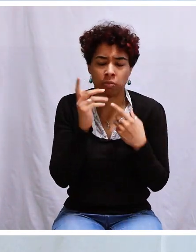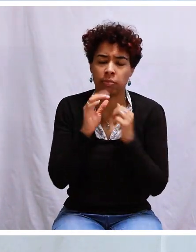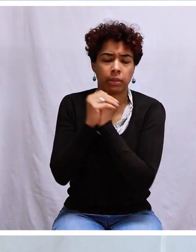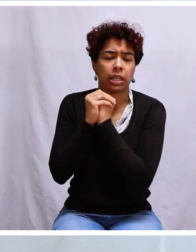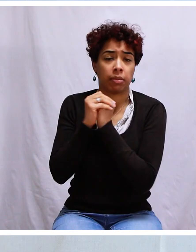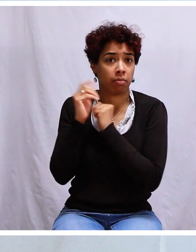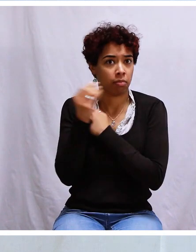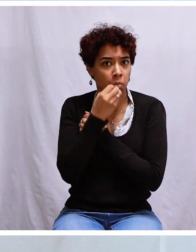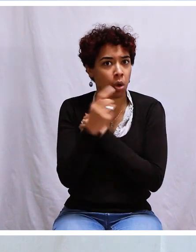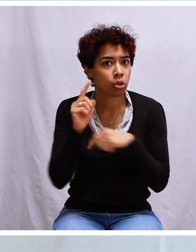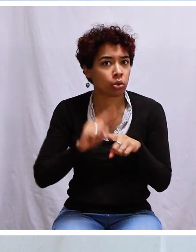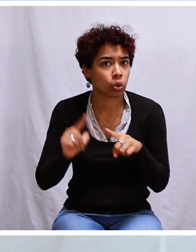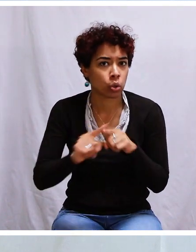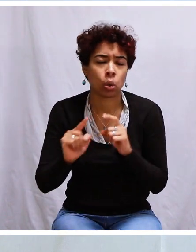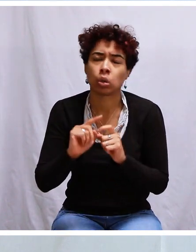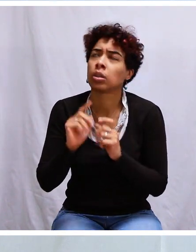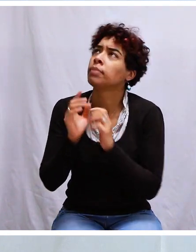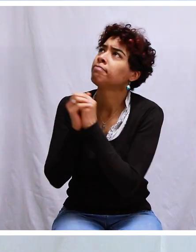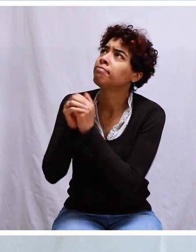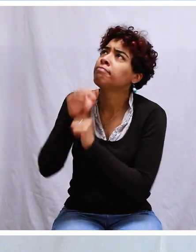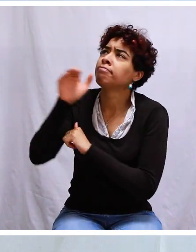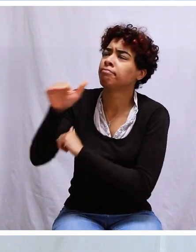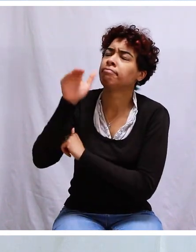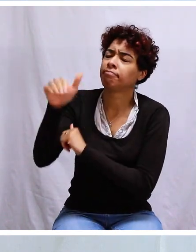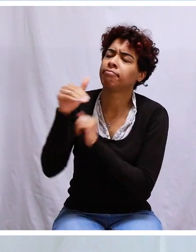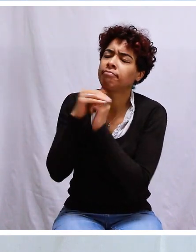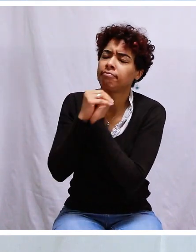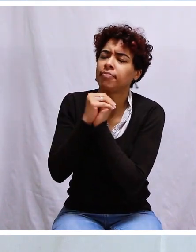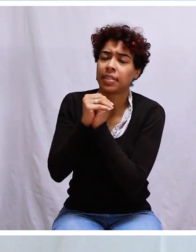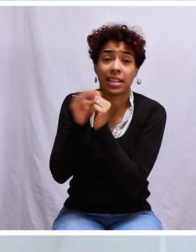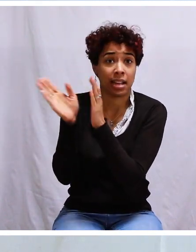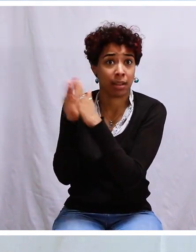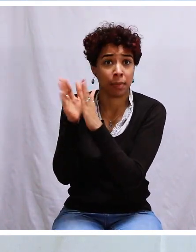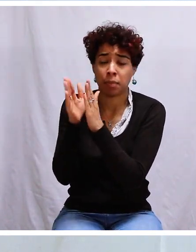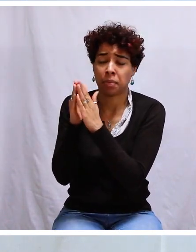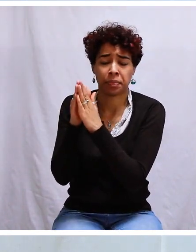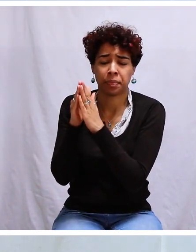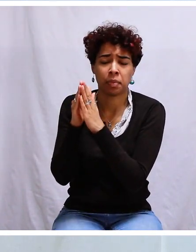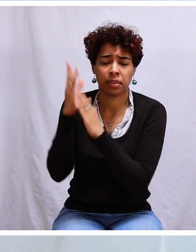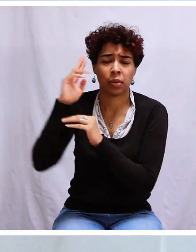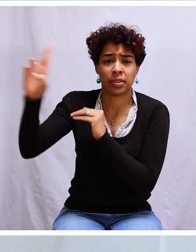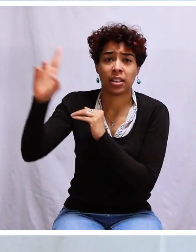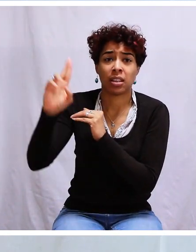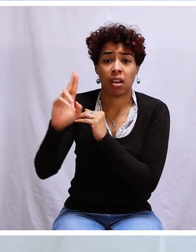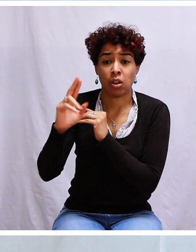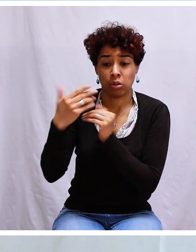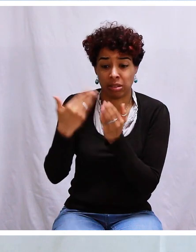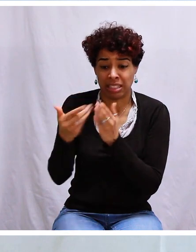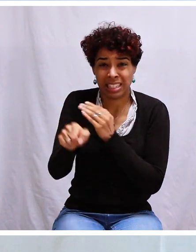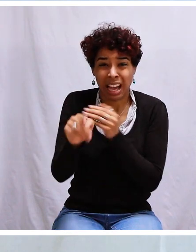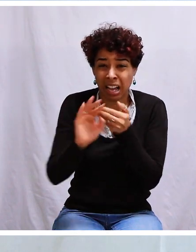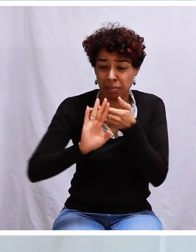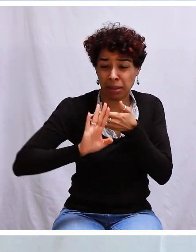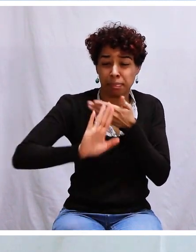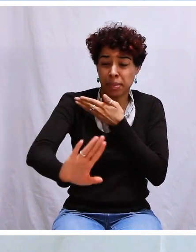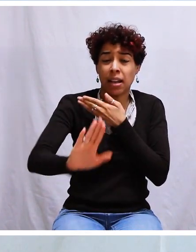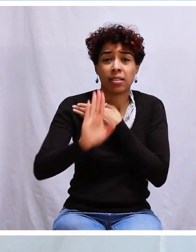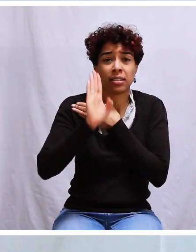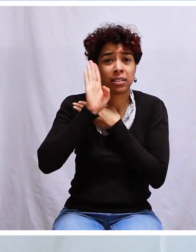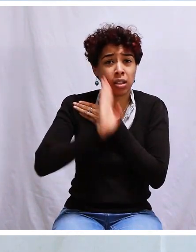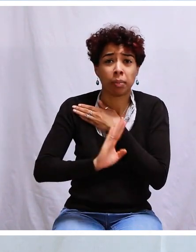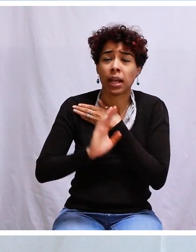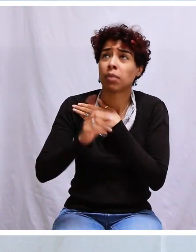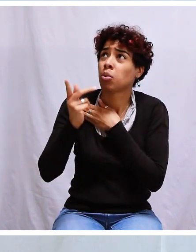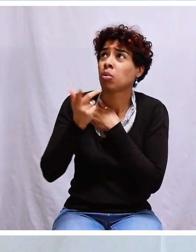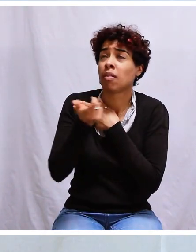prier, de chercher la face de Dieu. Il va dire même qu'il a demandé au Seigneur de l'éloigner de lui en fait. De dire mais permets-moi un accès plus